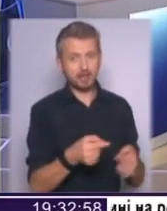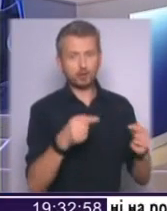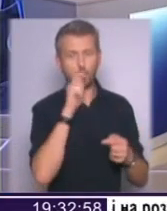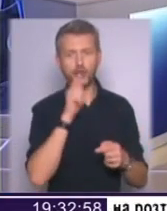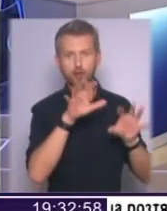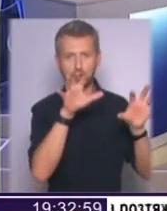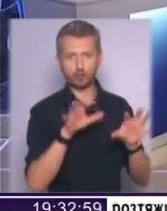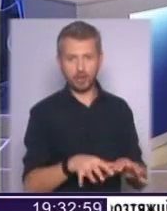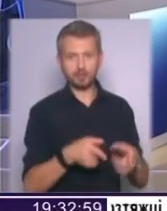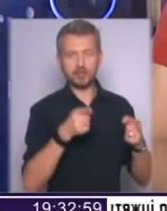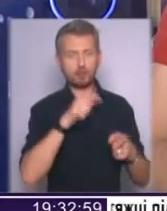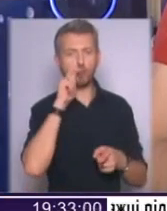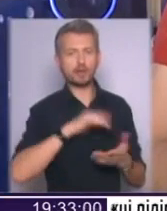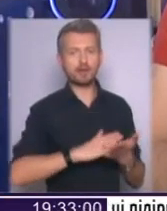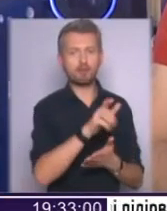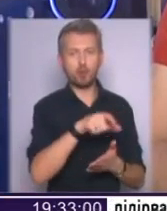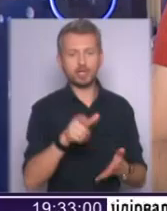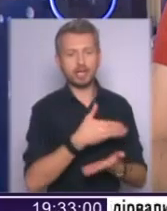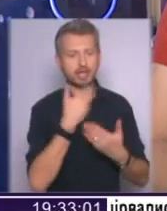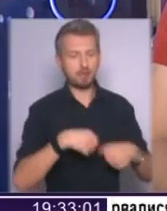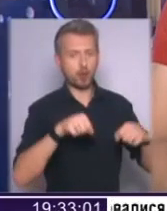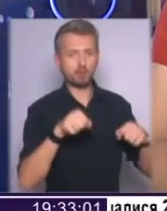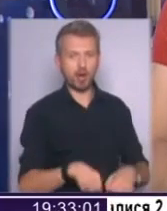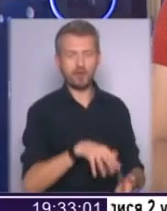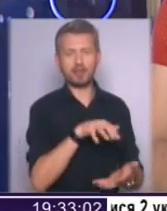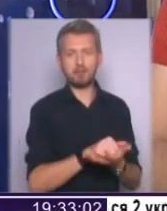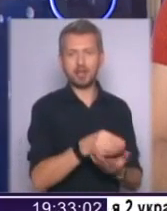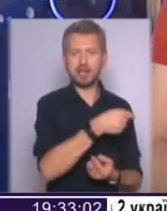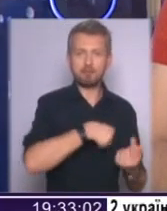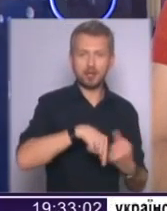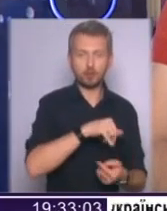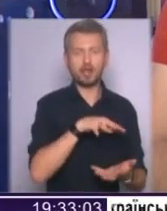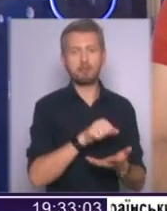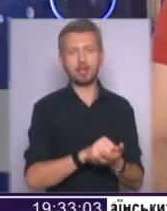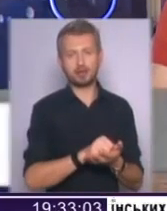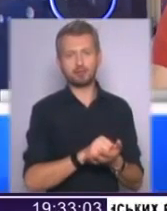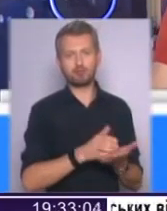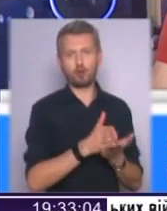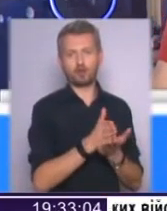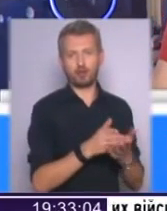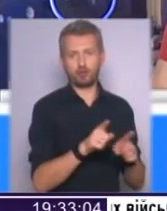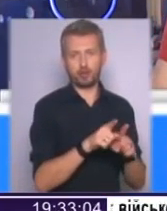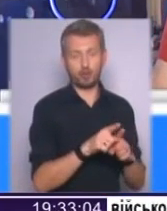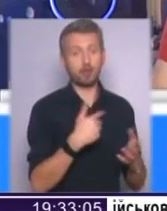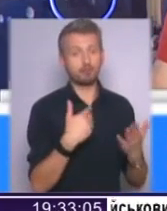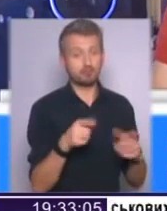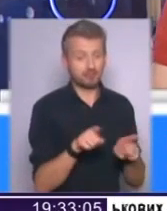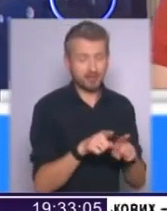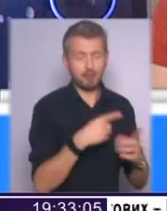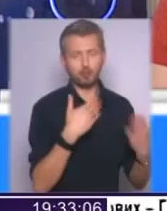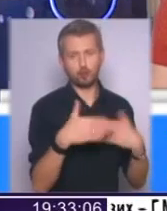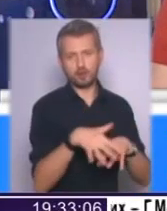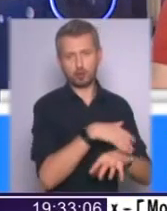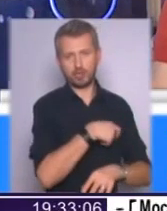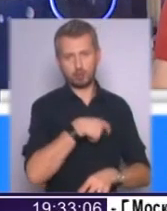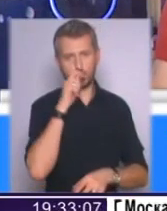звісно, українські політики не мають права мати займатися бізнесом і займати публічну посаду. Так це саме стосується народних депутатів України. Але, на